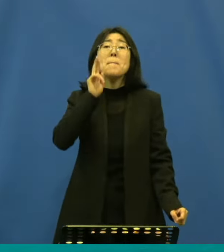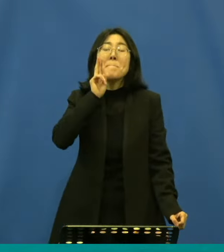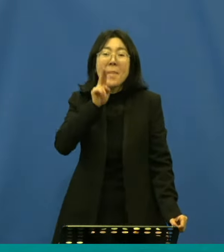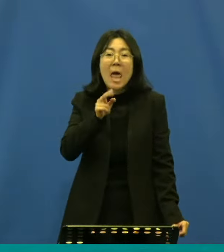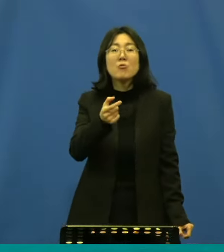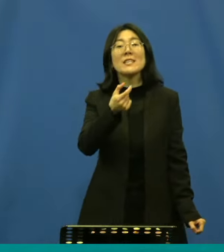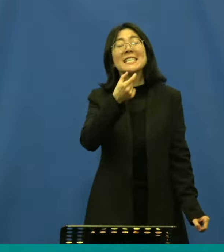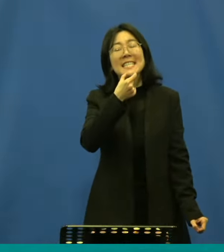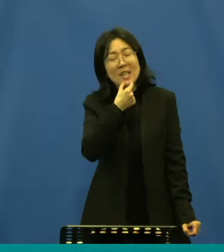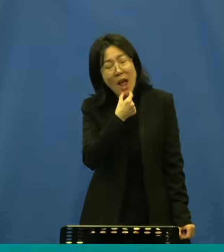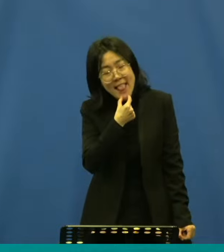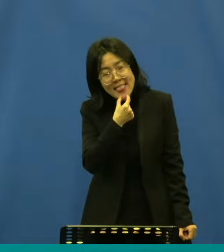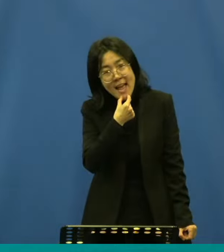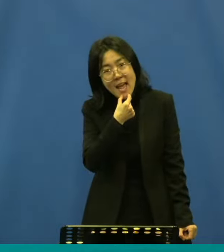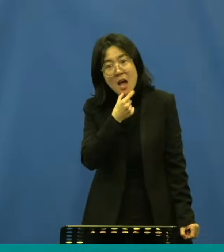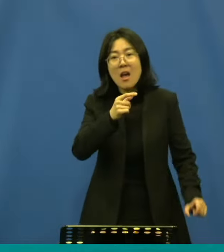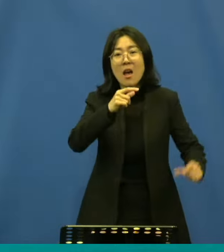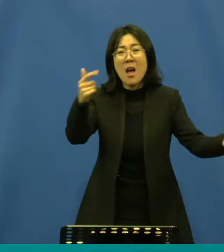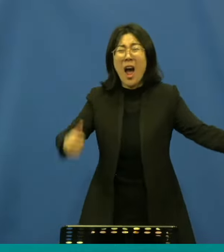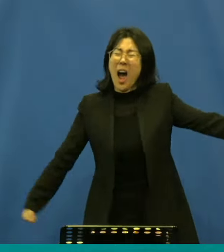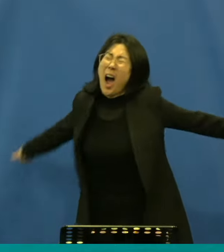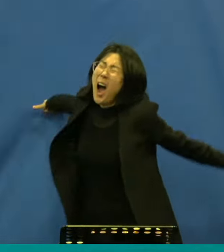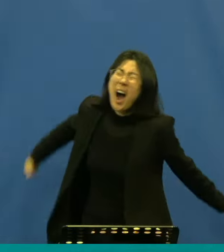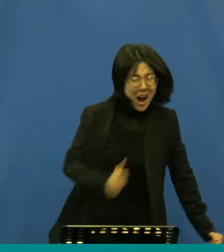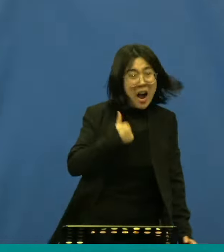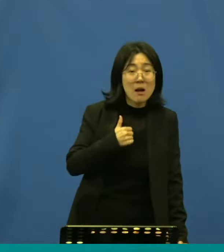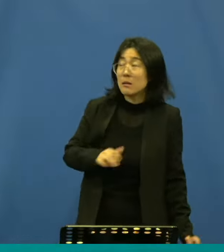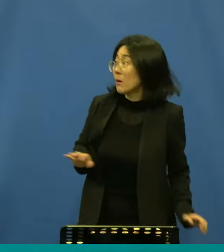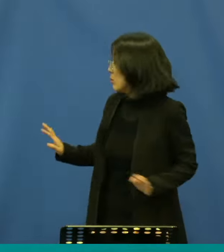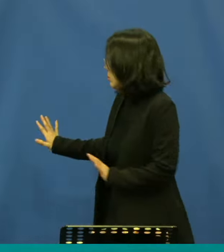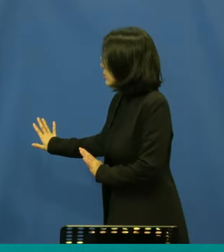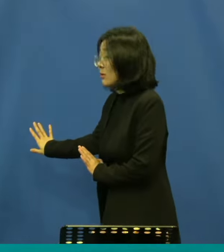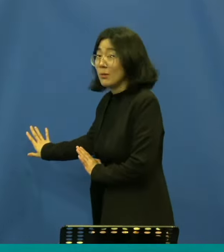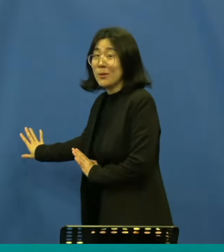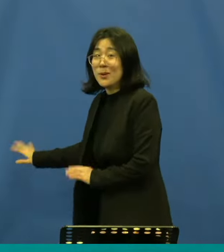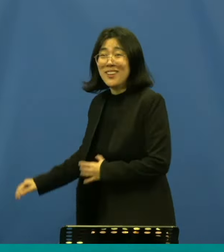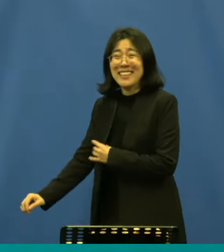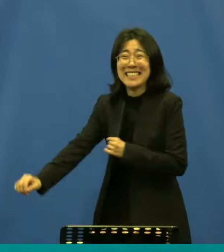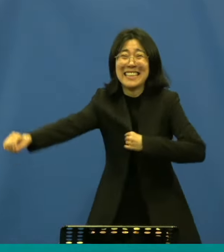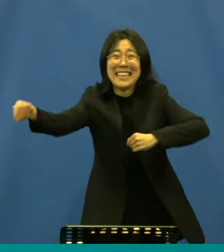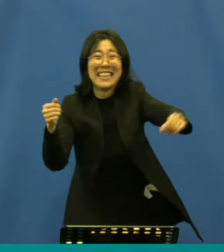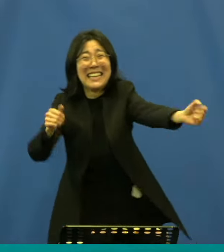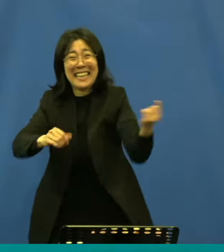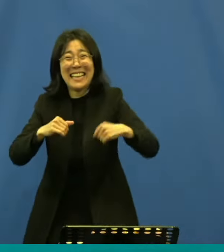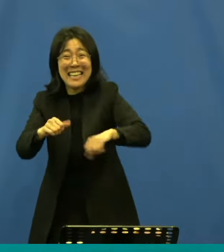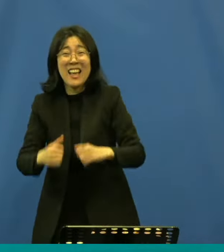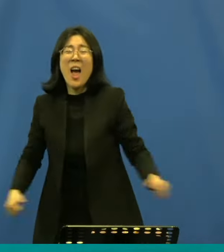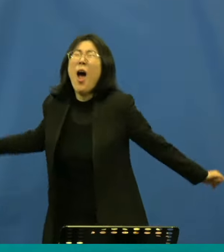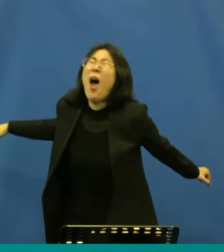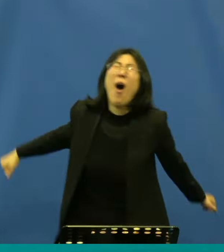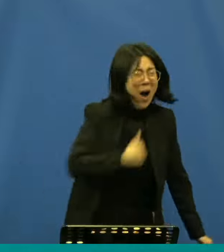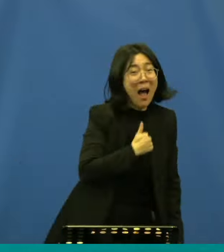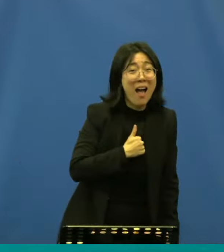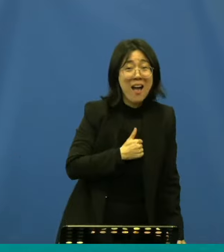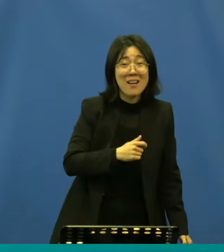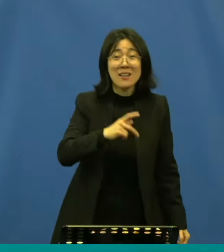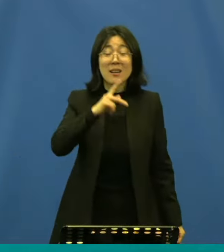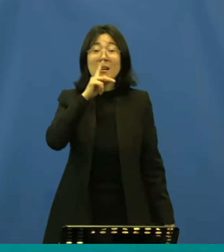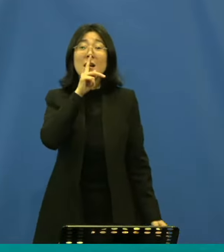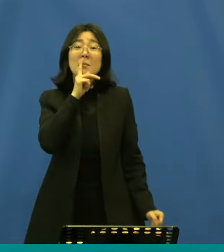아주 역반응을 일으키는 겁니다. 성을 내는 거예요. 그리고 뿔이 나 있는 선지자예요. 화가 난 거예요.